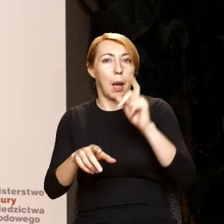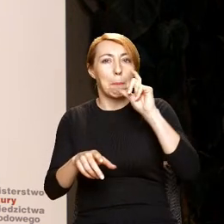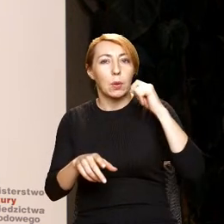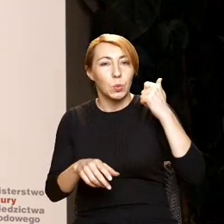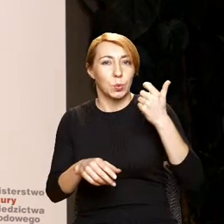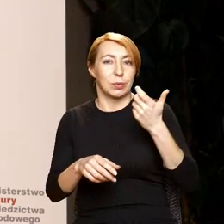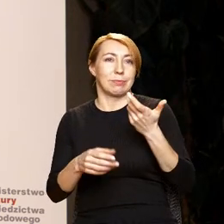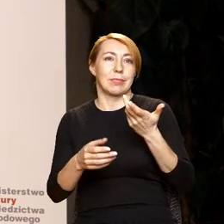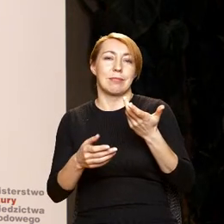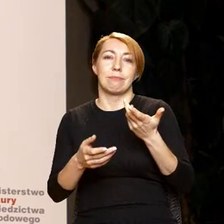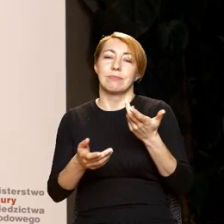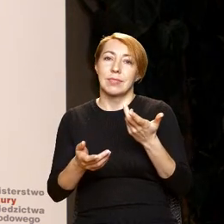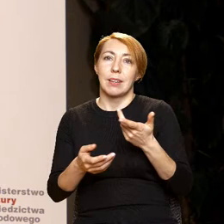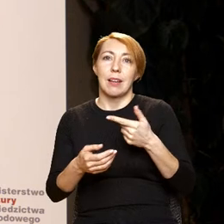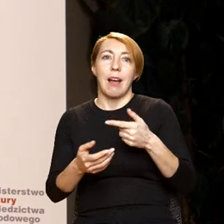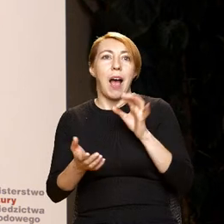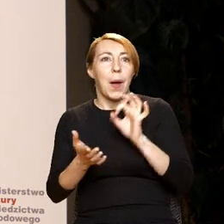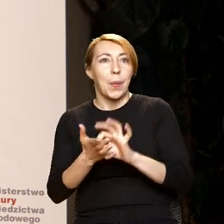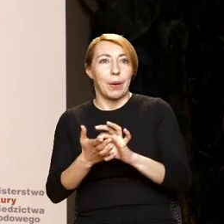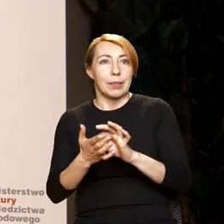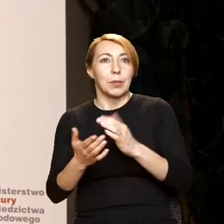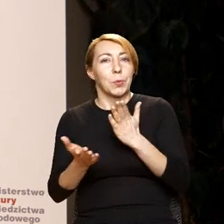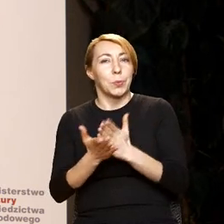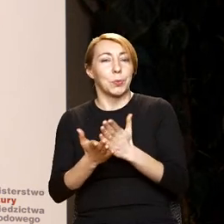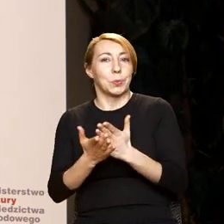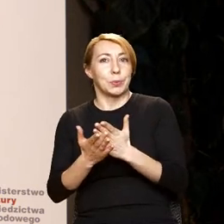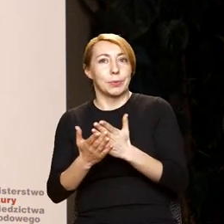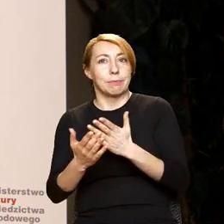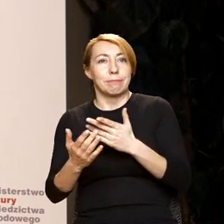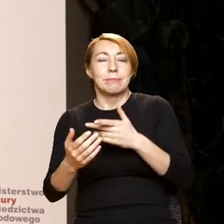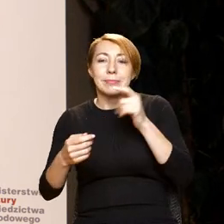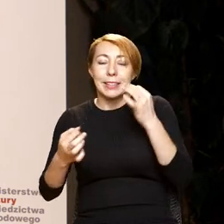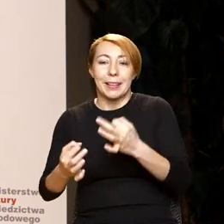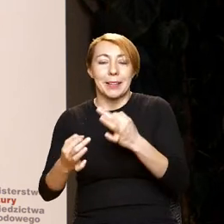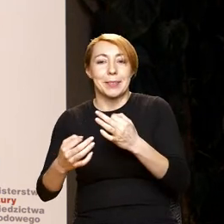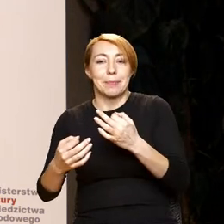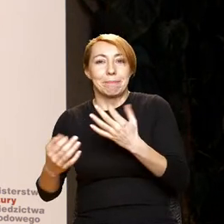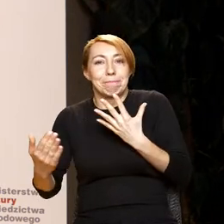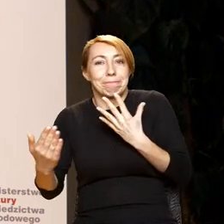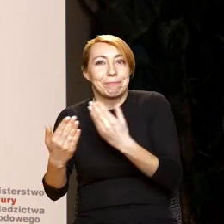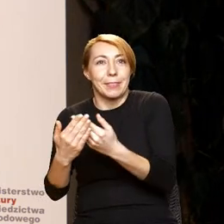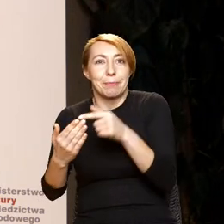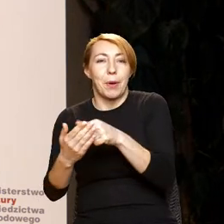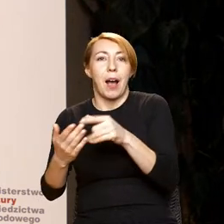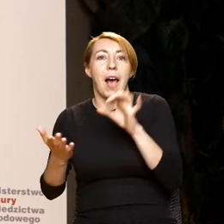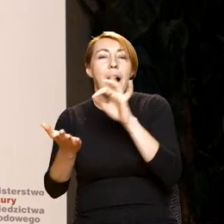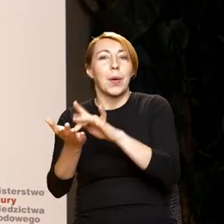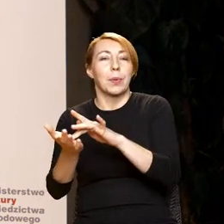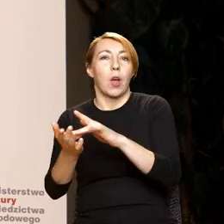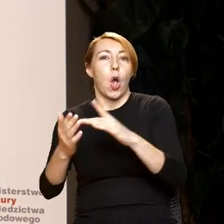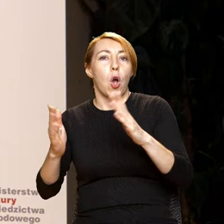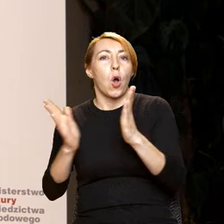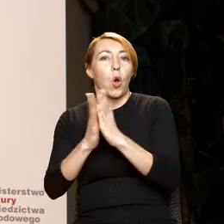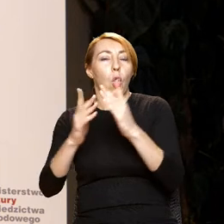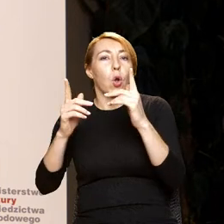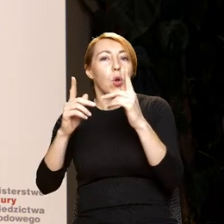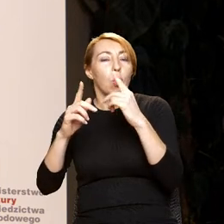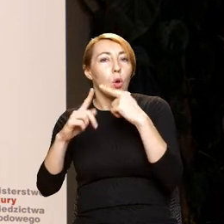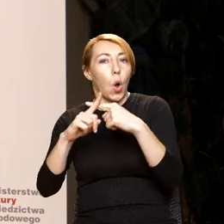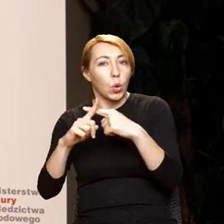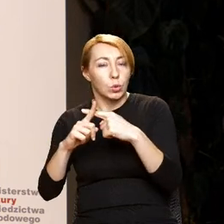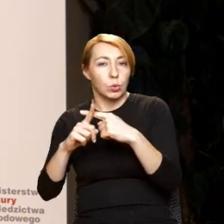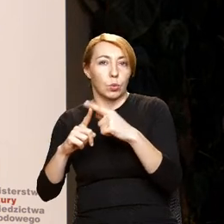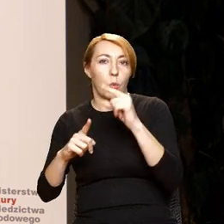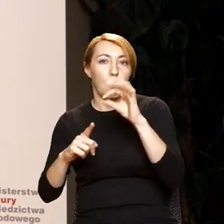z którymi znowu jesteśmy w tej chwili bliżej związani, prowadząc prace konserwatorskie w kościele w Powiewiórce, w tak zwanym kościele